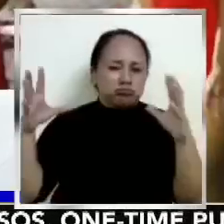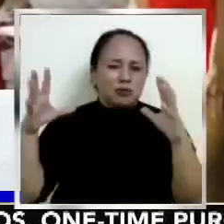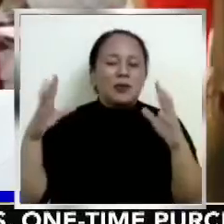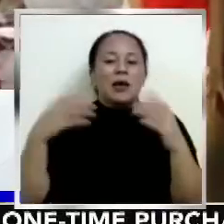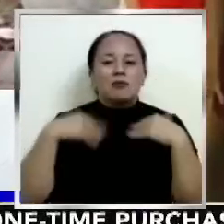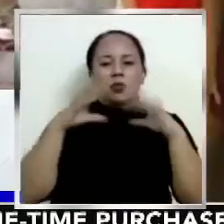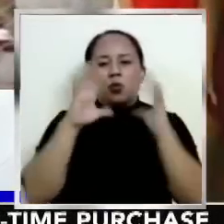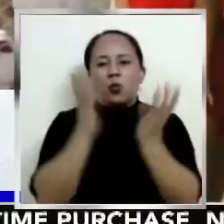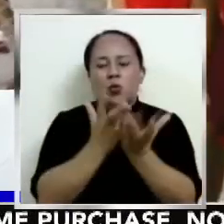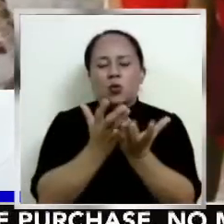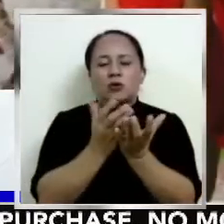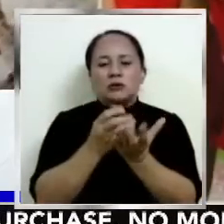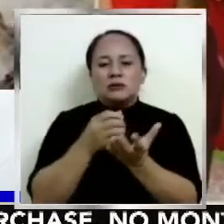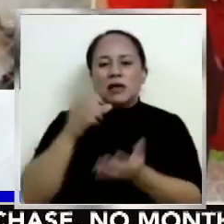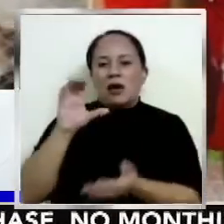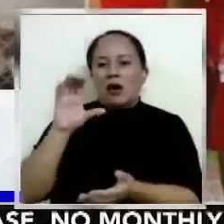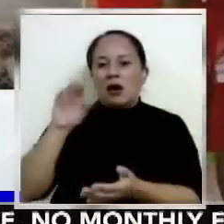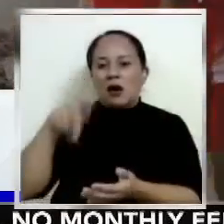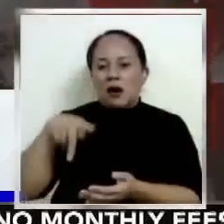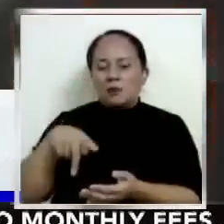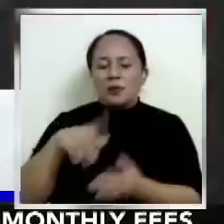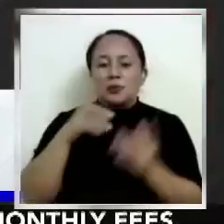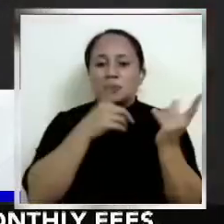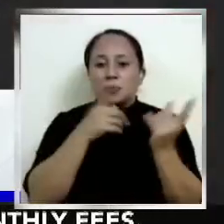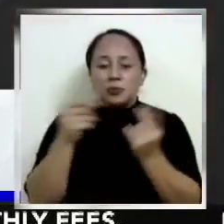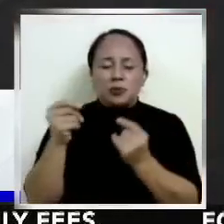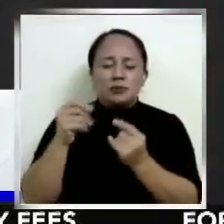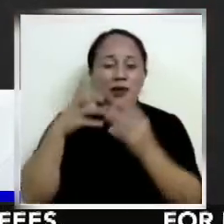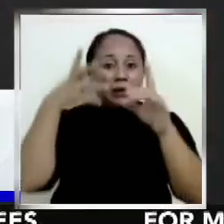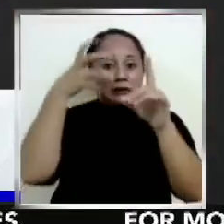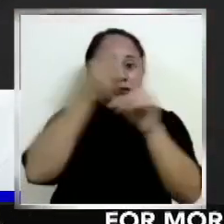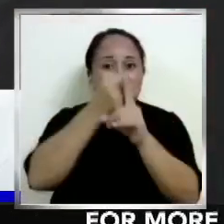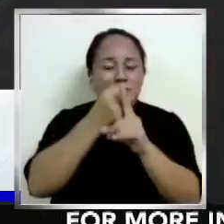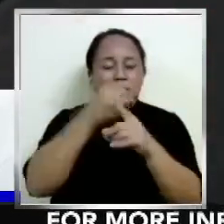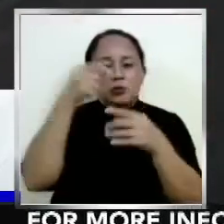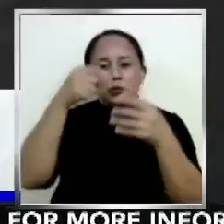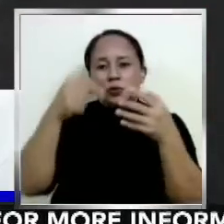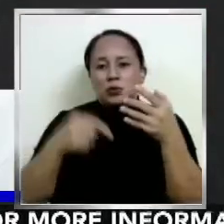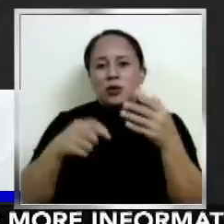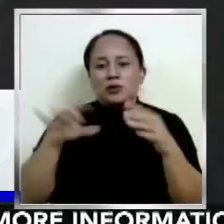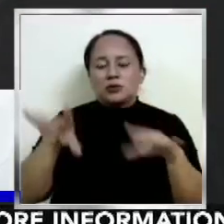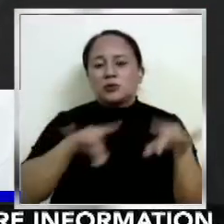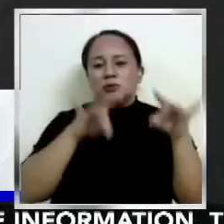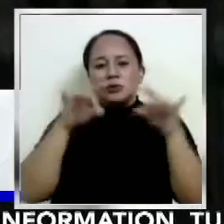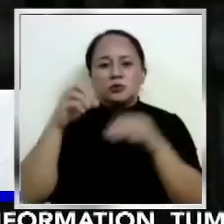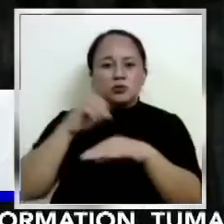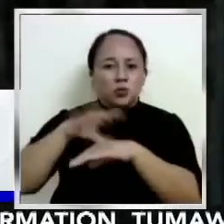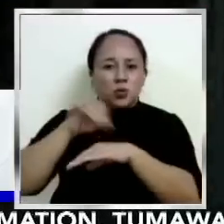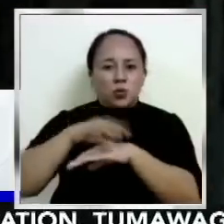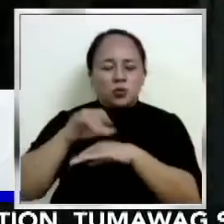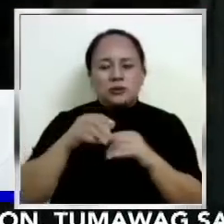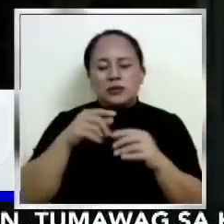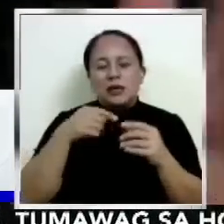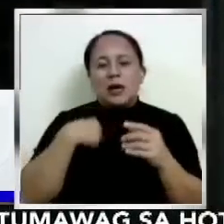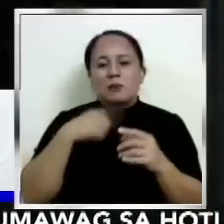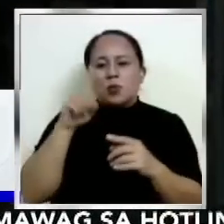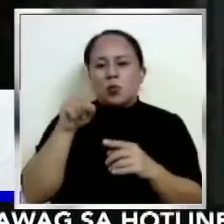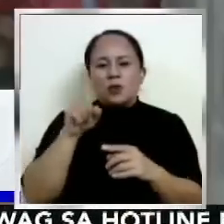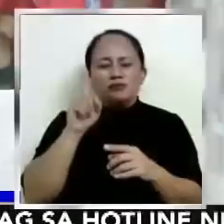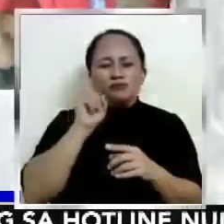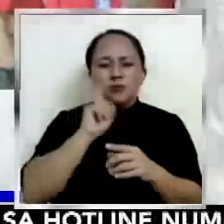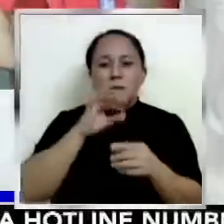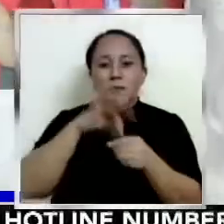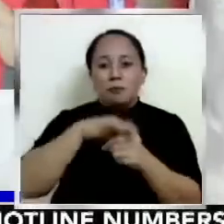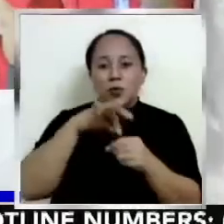At maisasakatuparan lang ang lahat nang pumasok ang Australian coach na nagtalaga ng isang efficient program sa ngayon